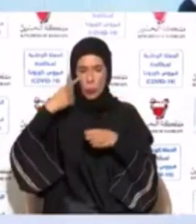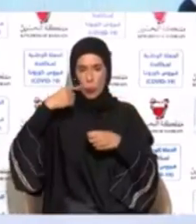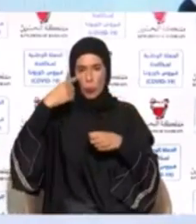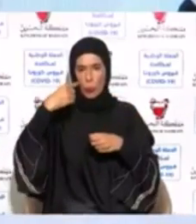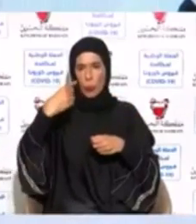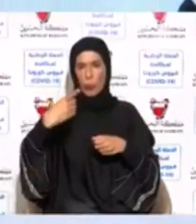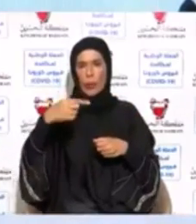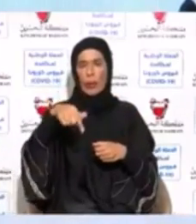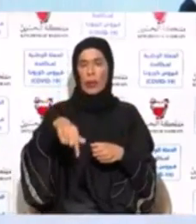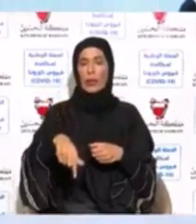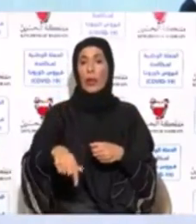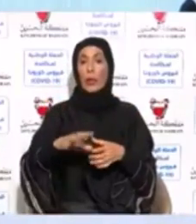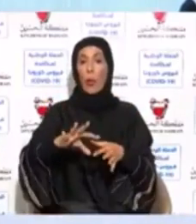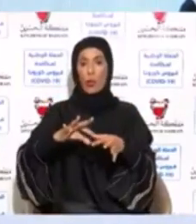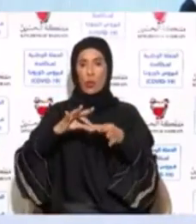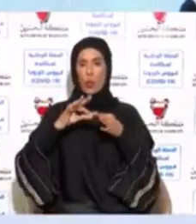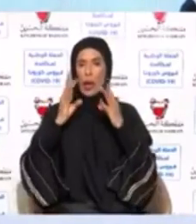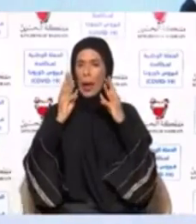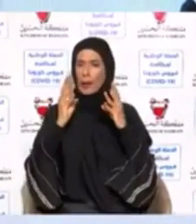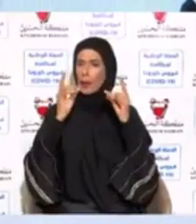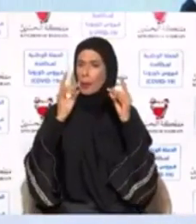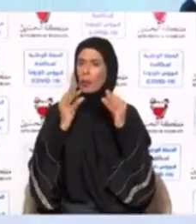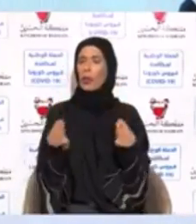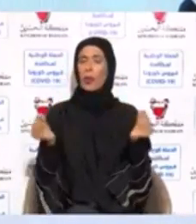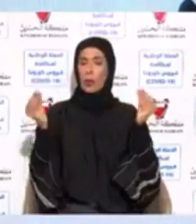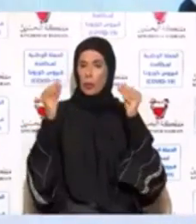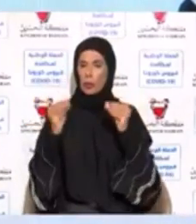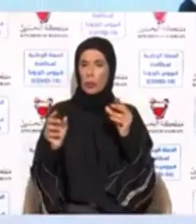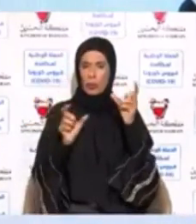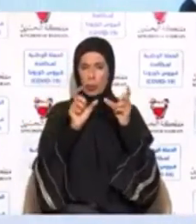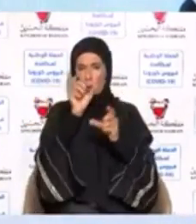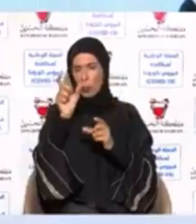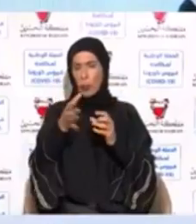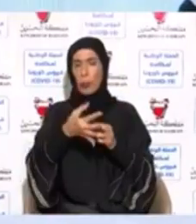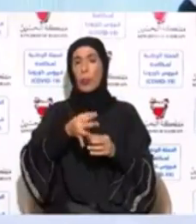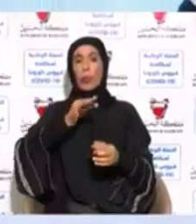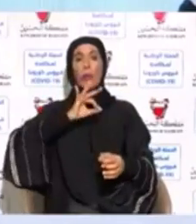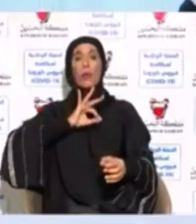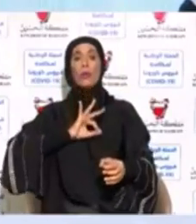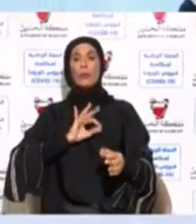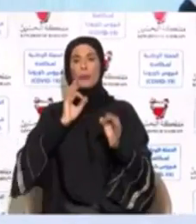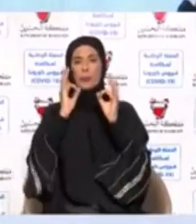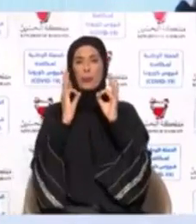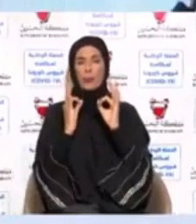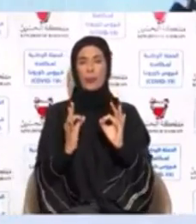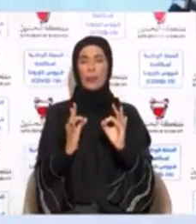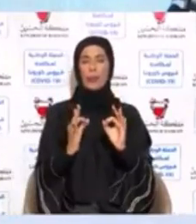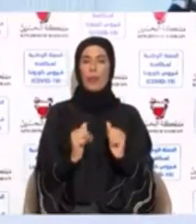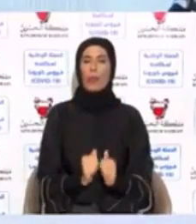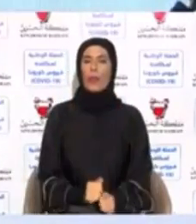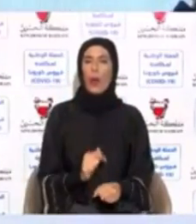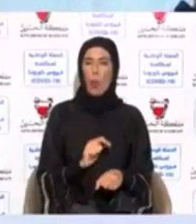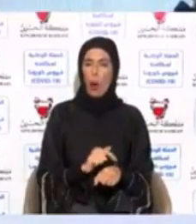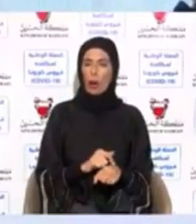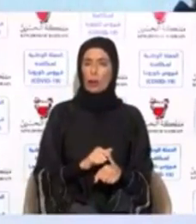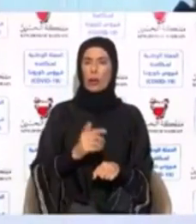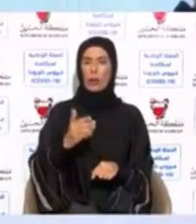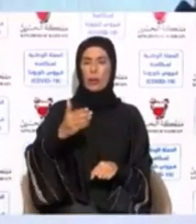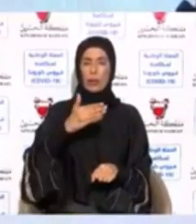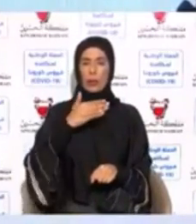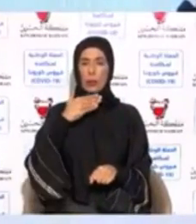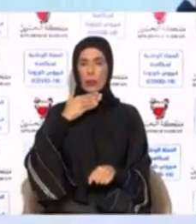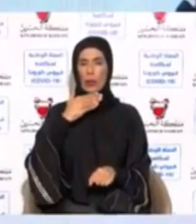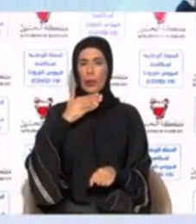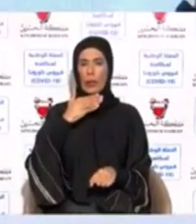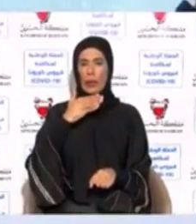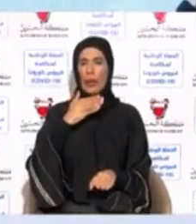من الحالات المصابة وتتبعها وتتبع المخالطين للتأكد للوصول من هذه الحالات في وقت مبكر لتقديم